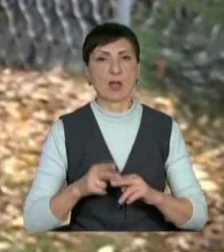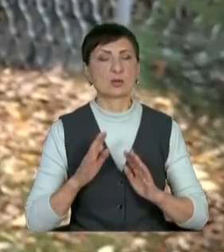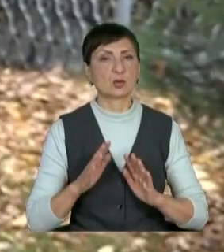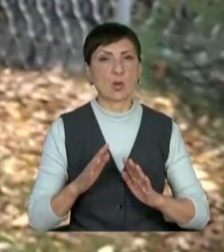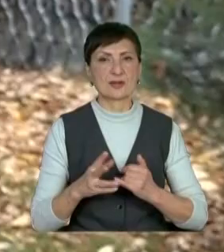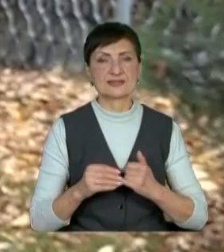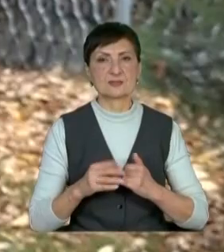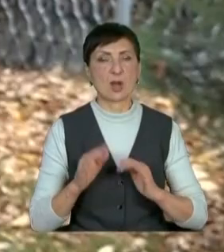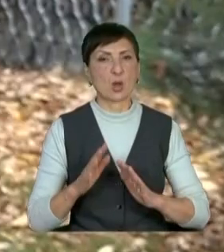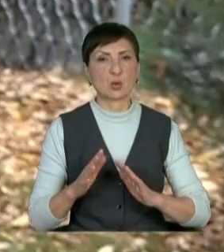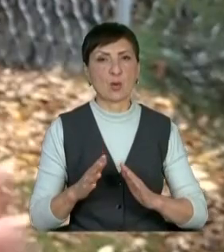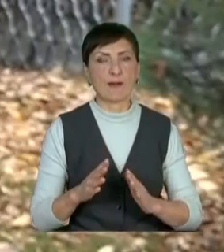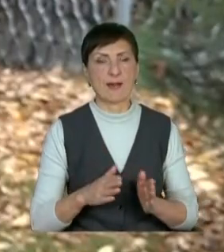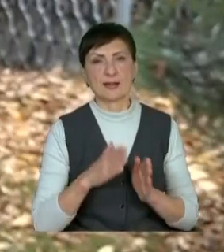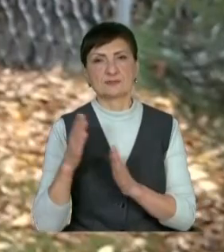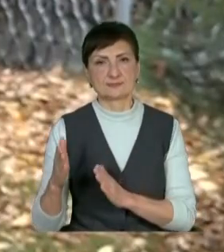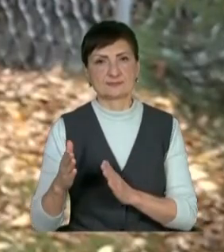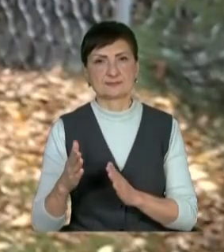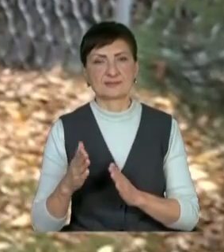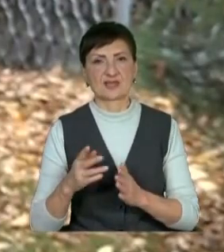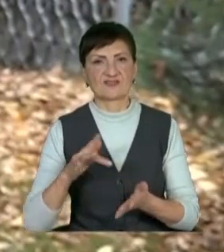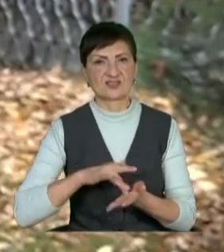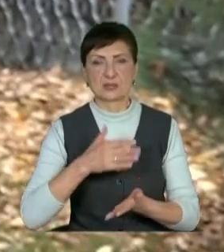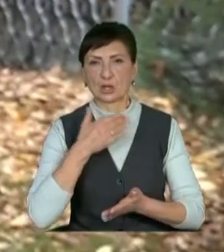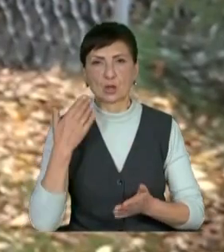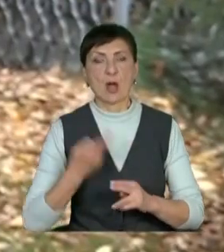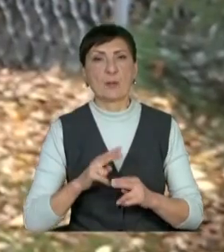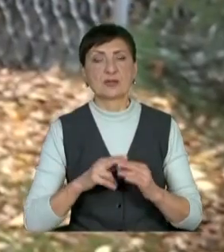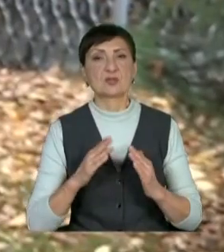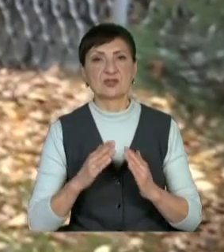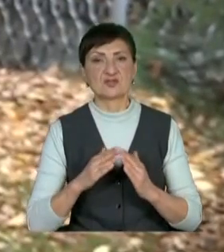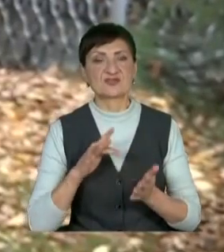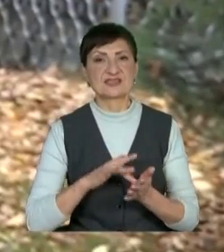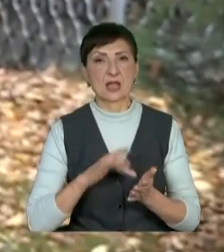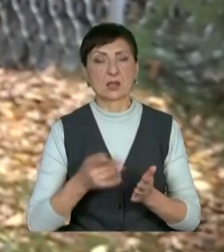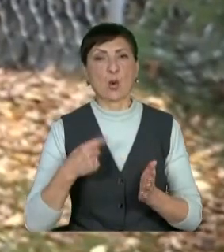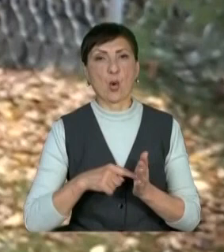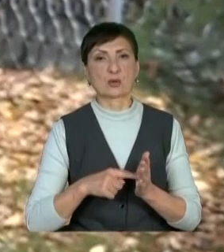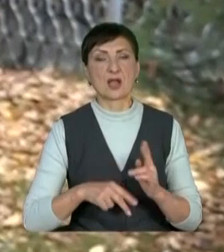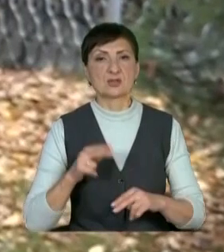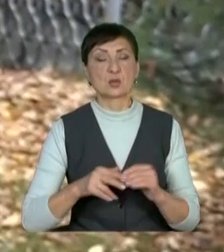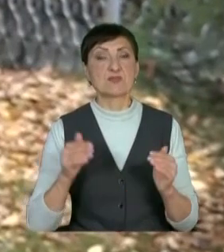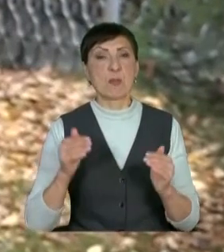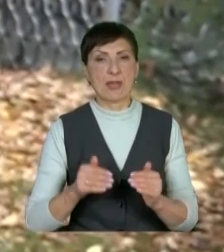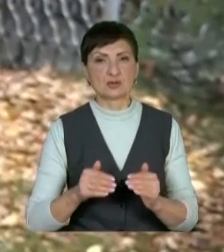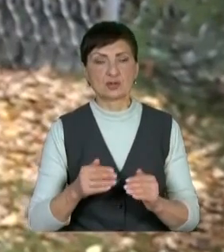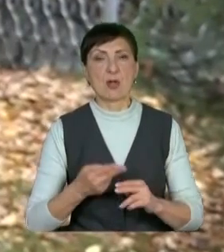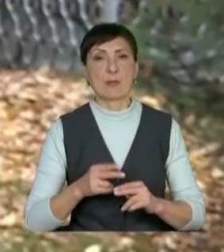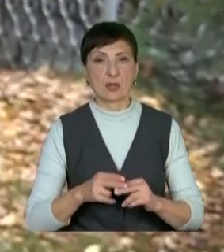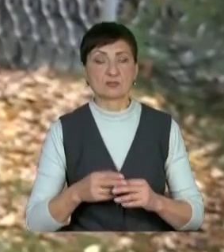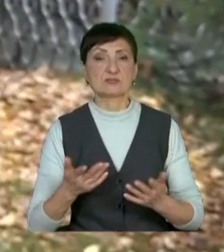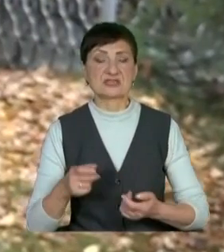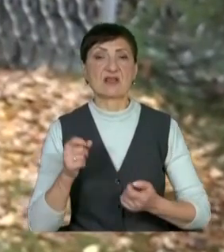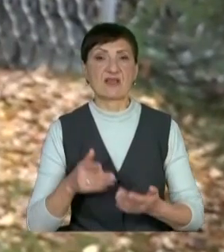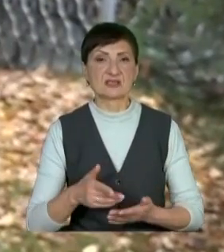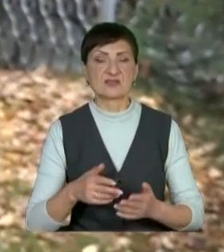есть земля только на окраинах города. Поэтому недвижимость будет в центре города строиться меньше. Поэтому, соответственно,